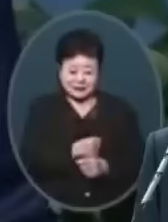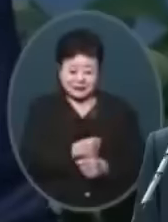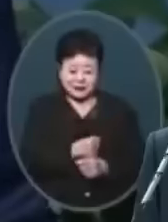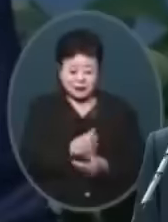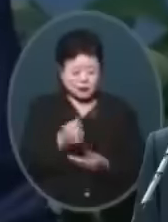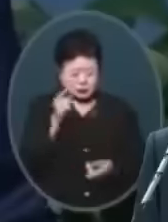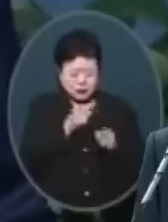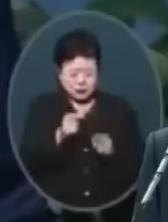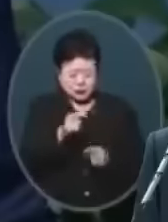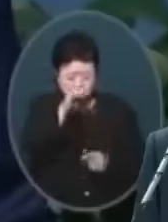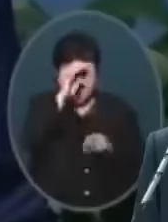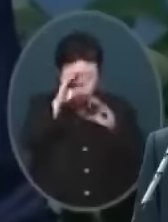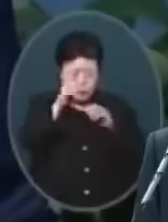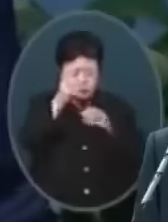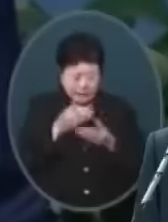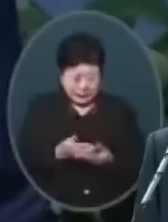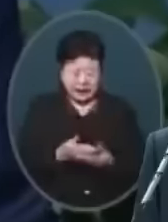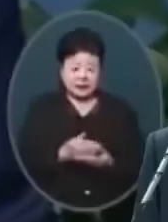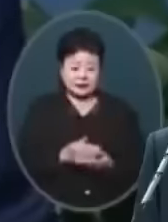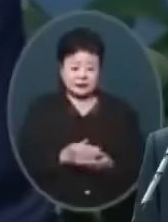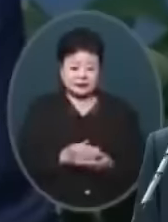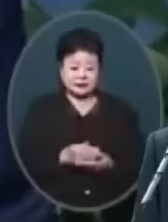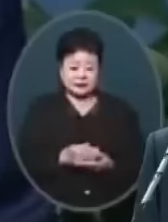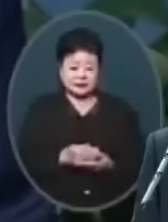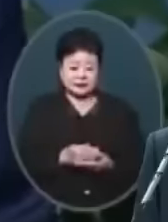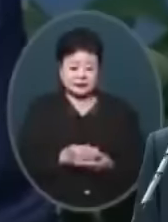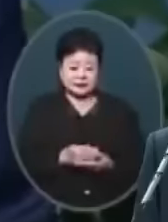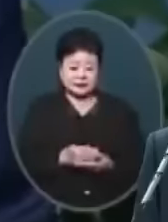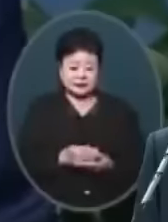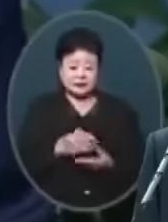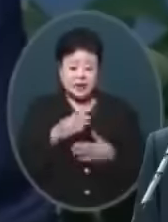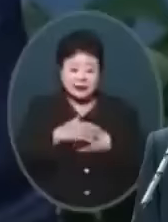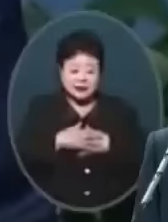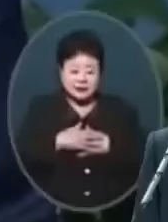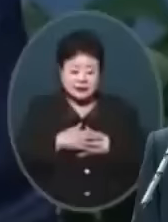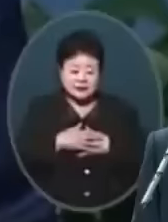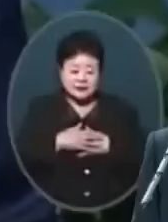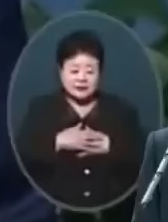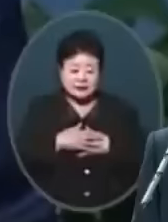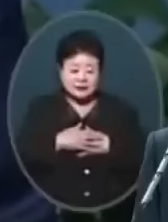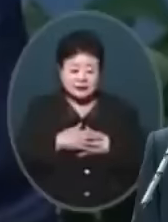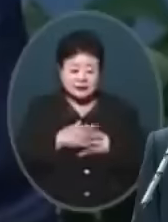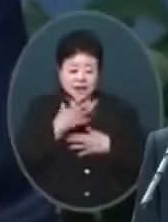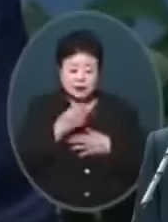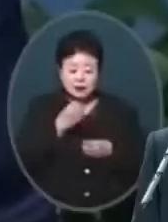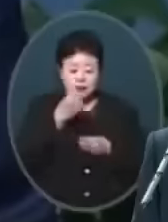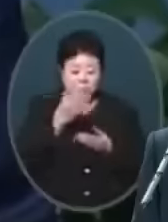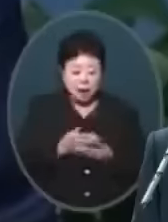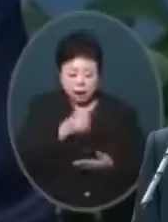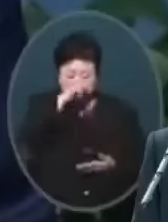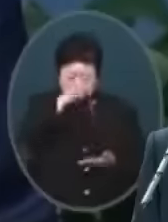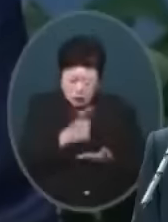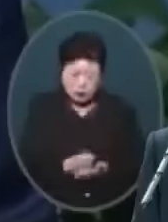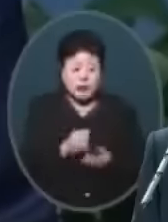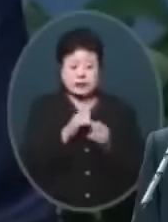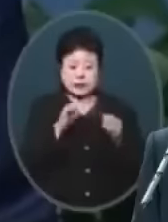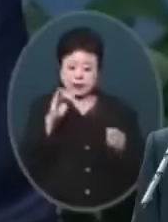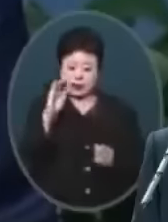제가 채찍에 맞음으로 나는 나음을 입었다. 나는 이런 사람이다. 나는 아브라함의 복을 받고 형통한